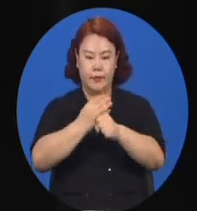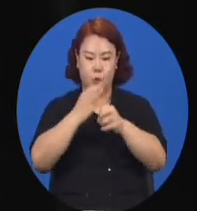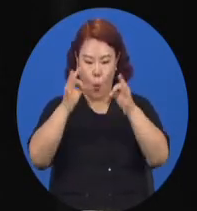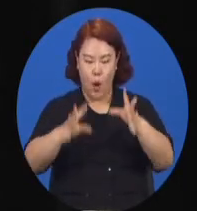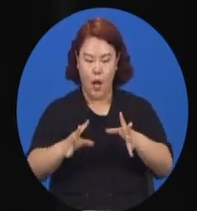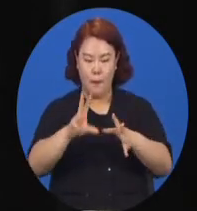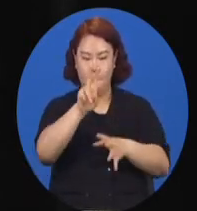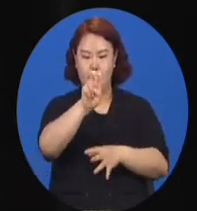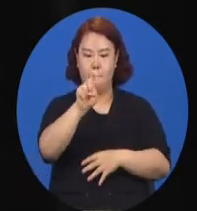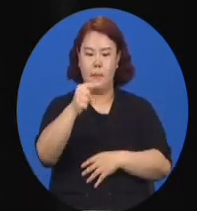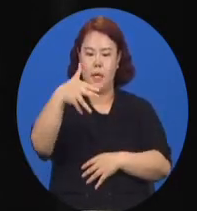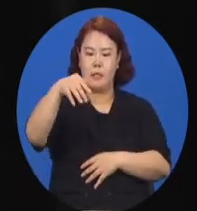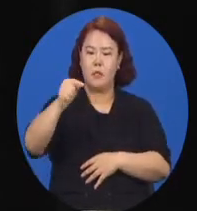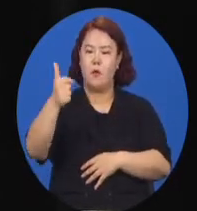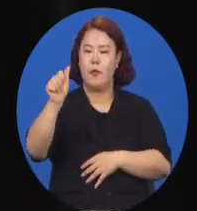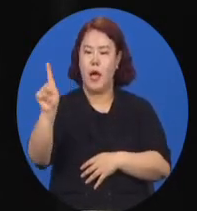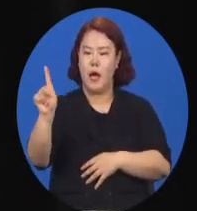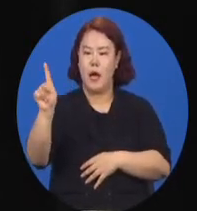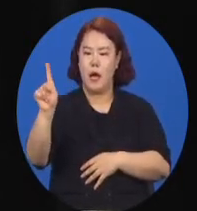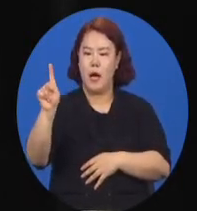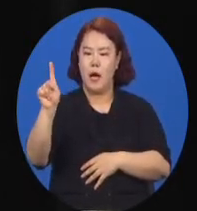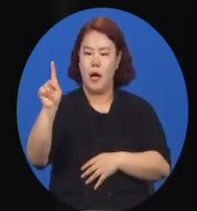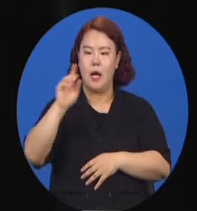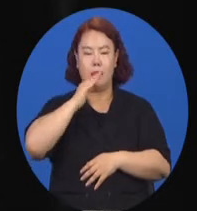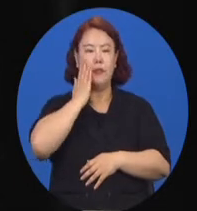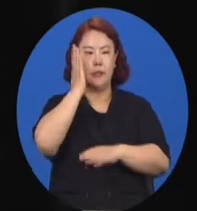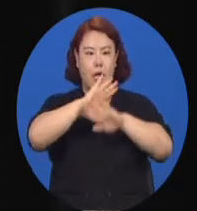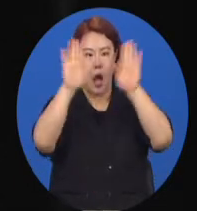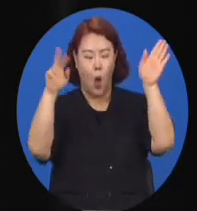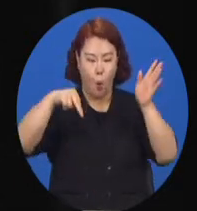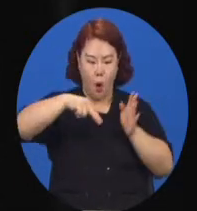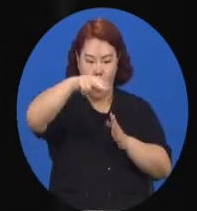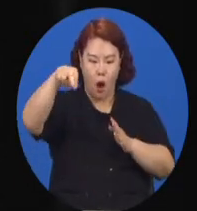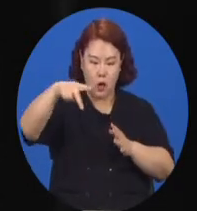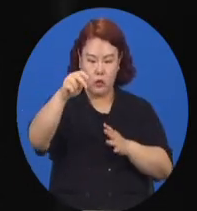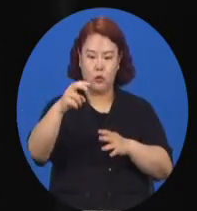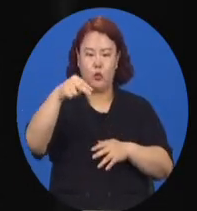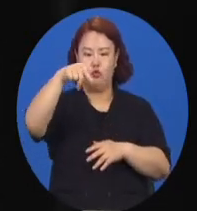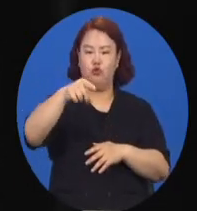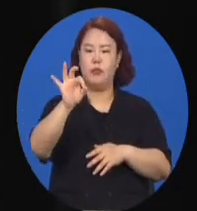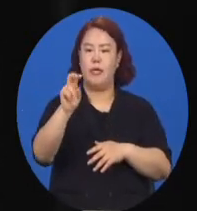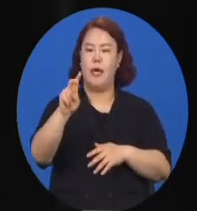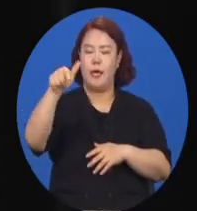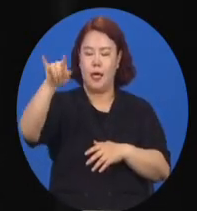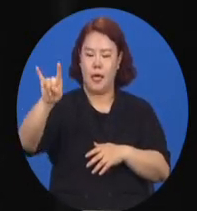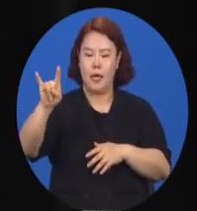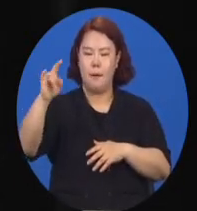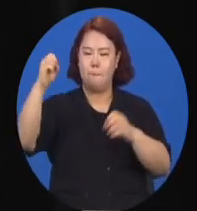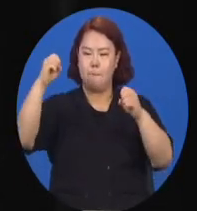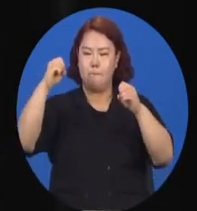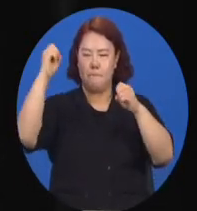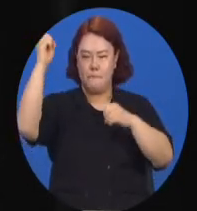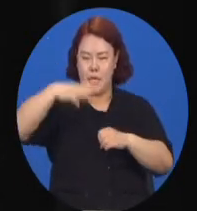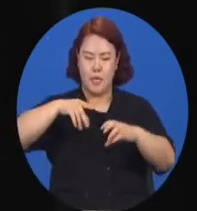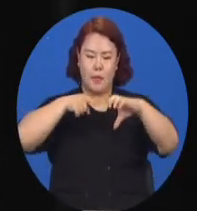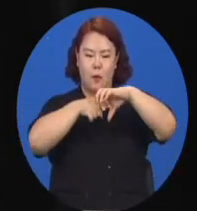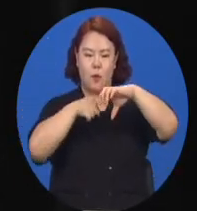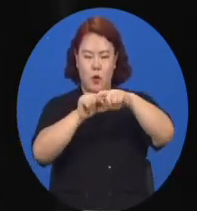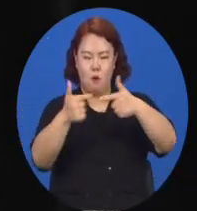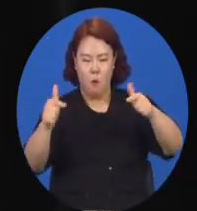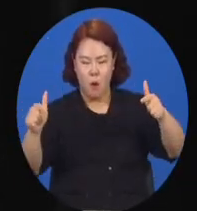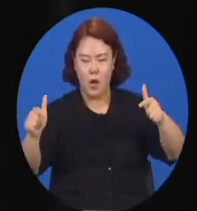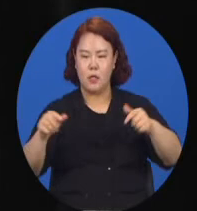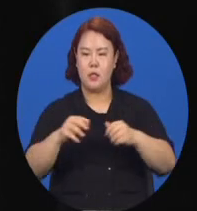만천하 스카이워크, 단양강 잔도 그리고 수양계 비터널, 소백산 자연휴양림 등 이런